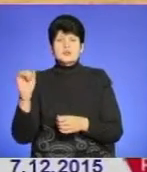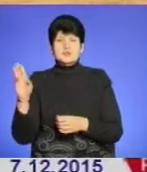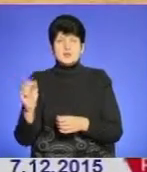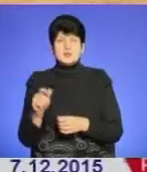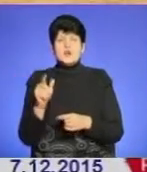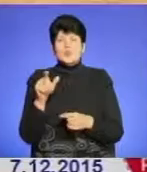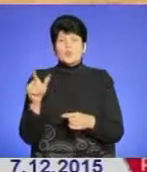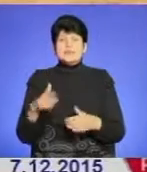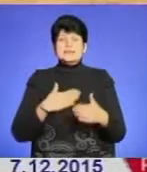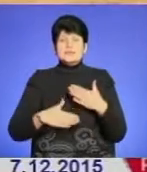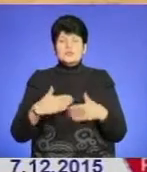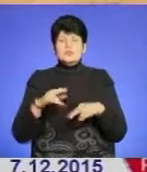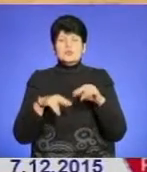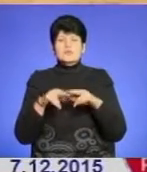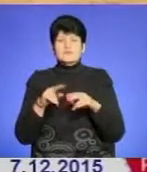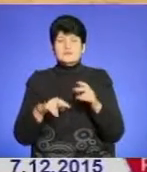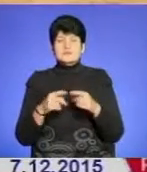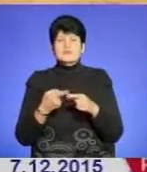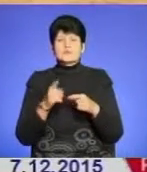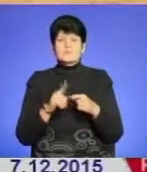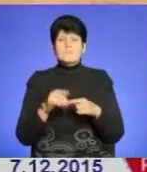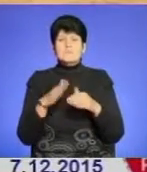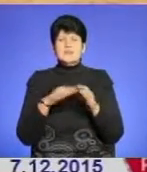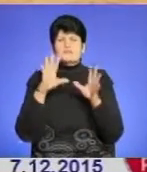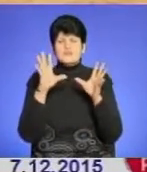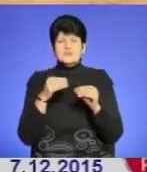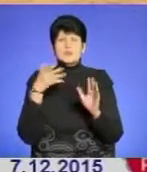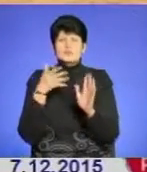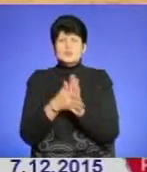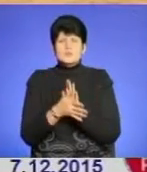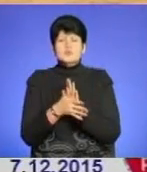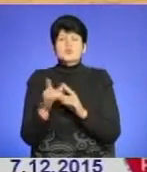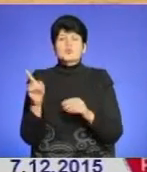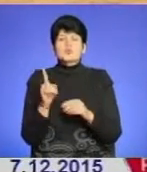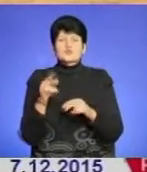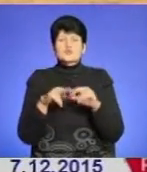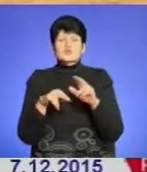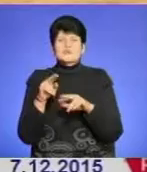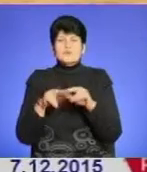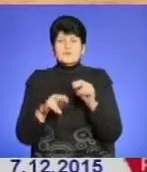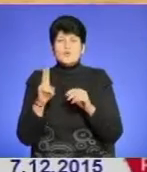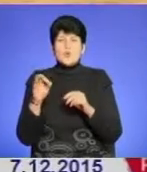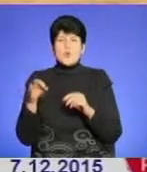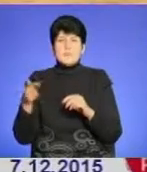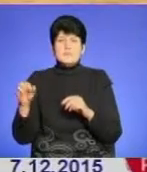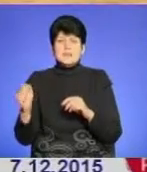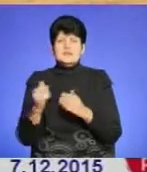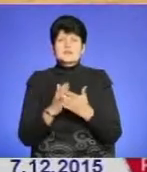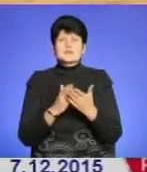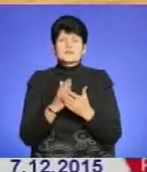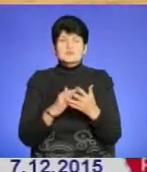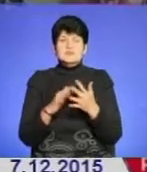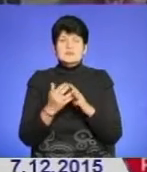задоволені із будівництва цього комплексу, який буде, бо всі практично розуміють, що із будівництва цього комплексу інфраструктура